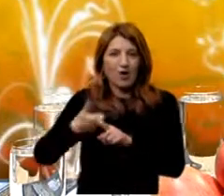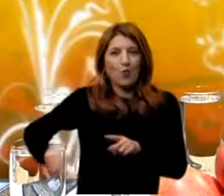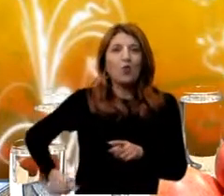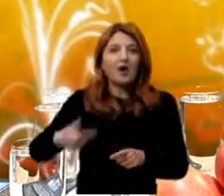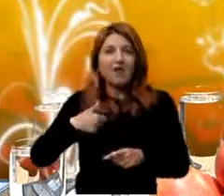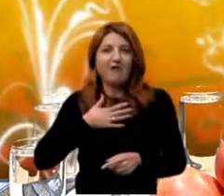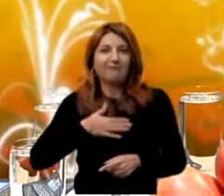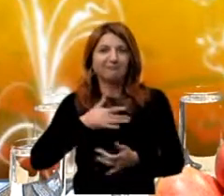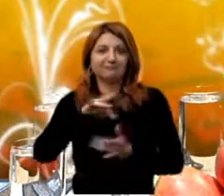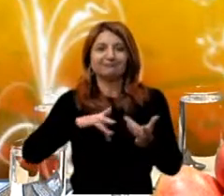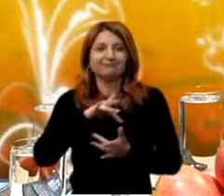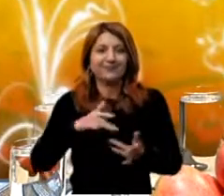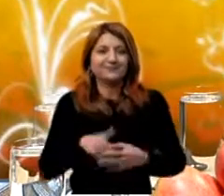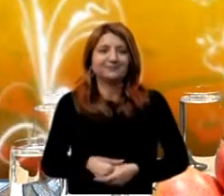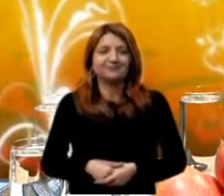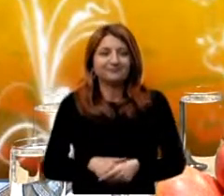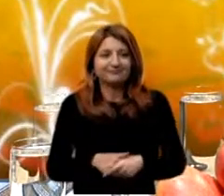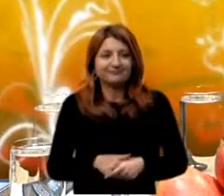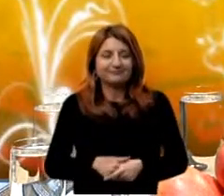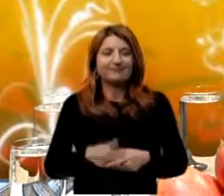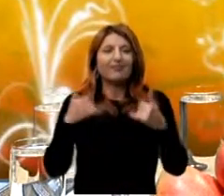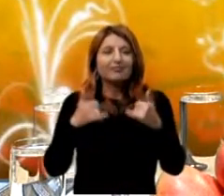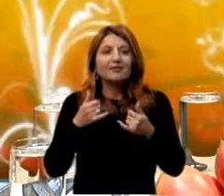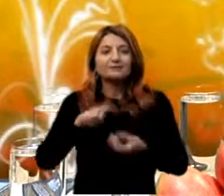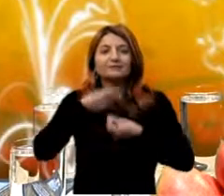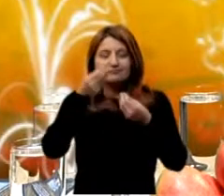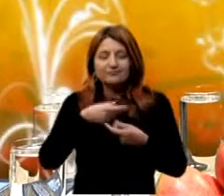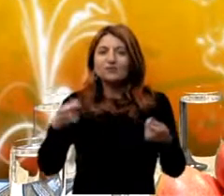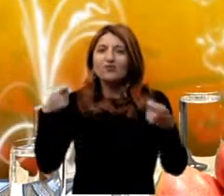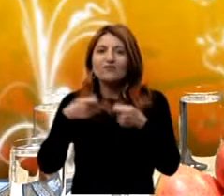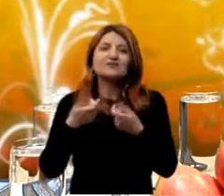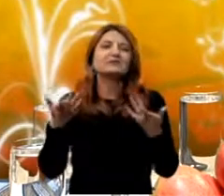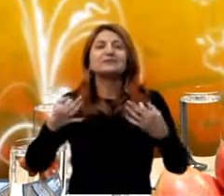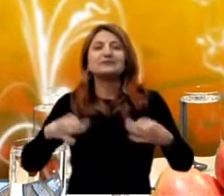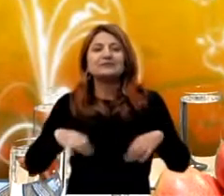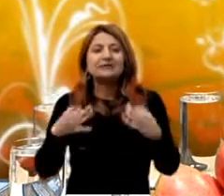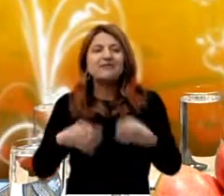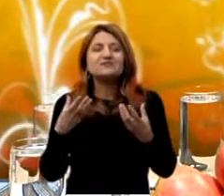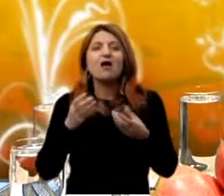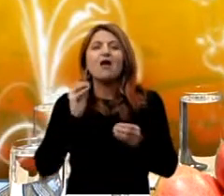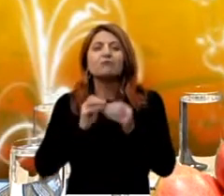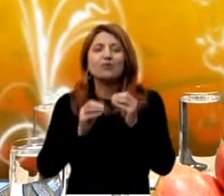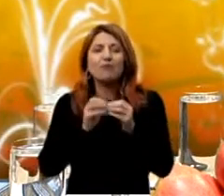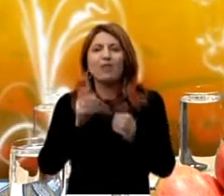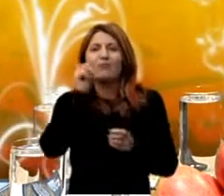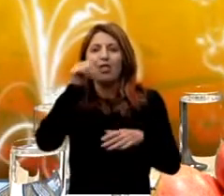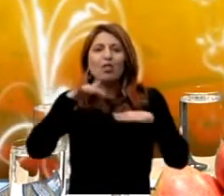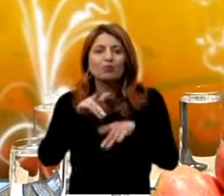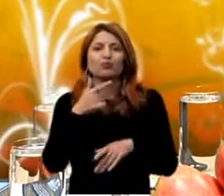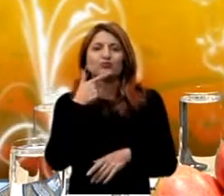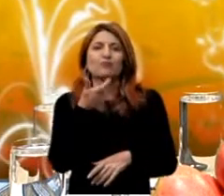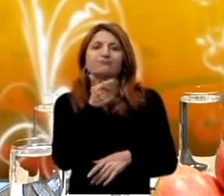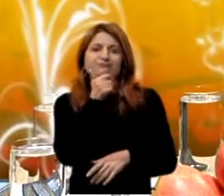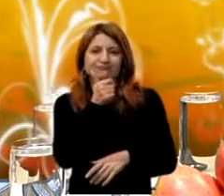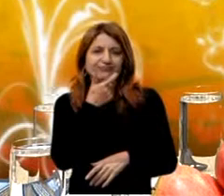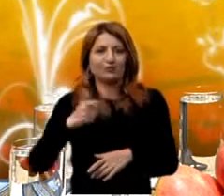Evo, danas ćemo govoriti u stvari o problemu, zdravstvenom problemu starije životne dobi, u starijoj